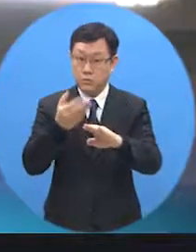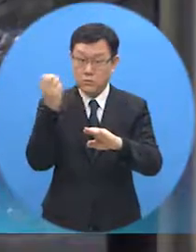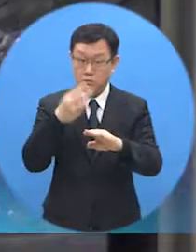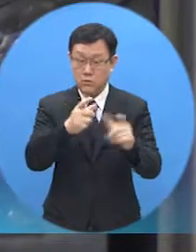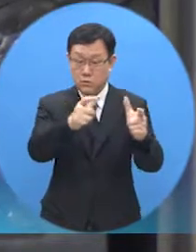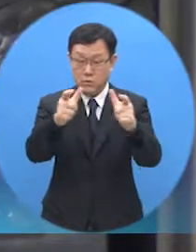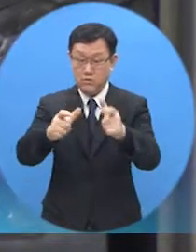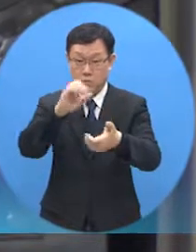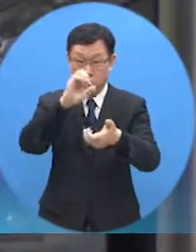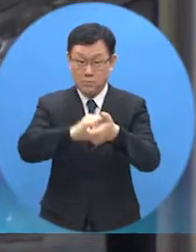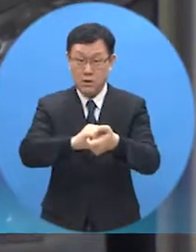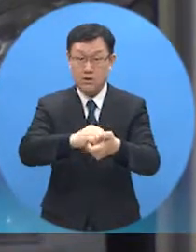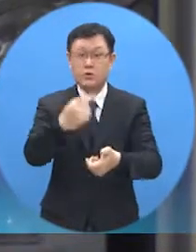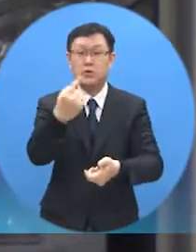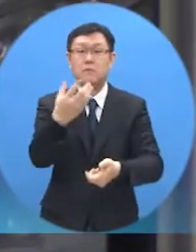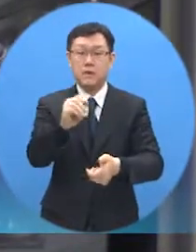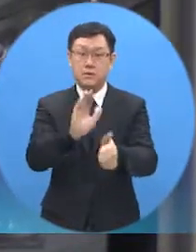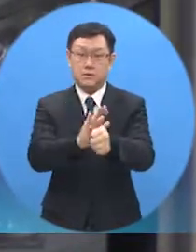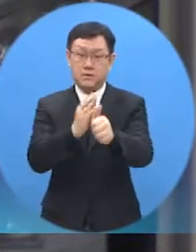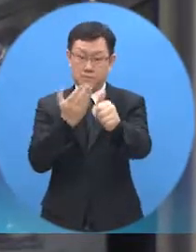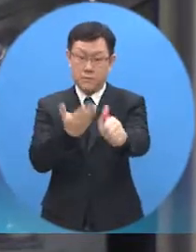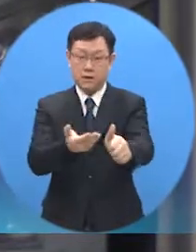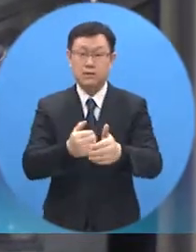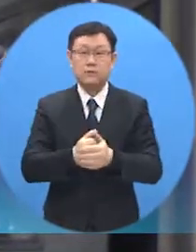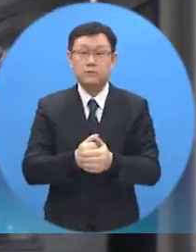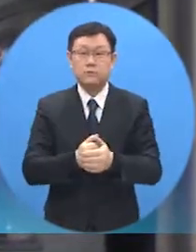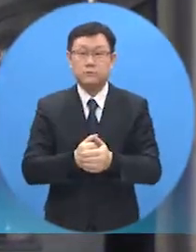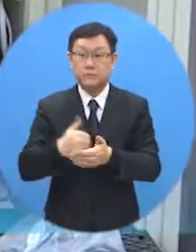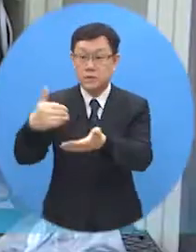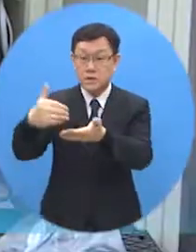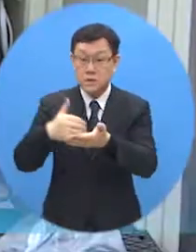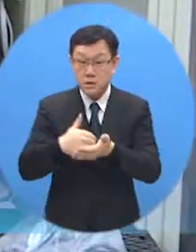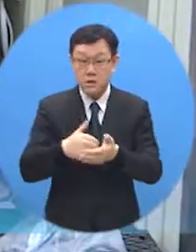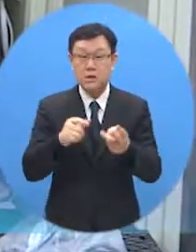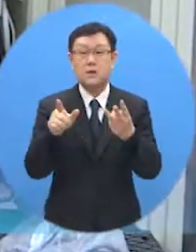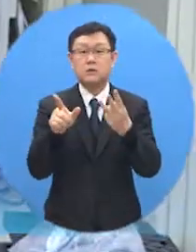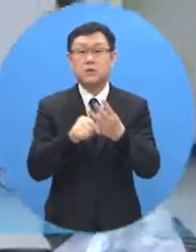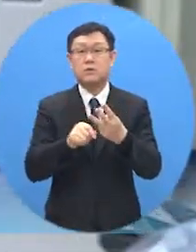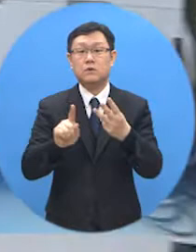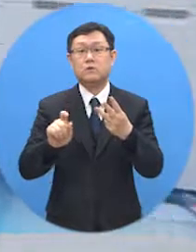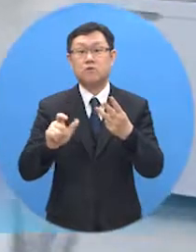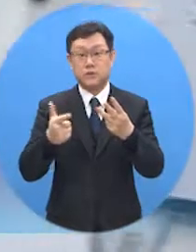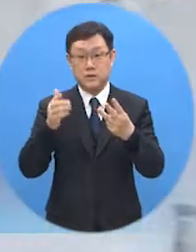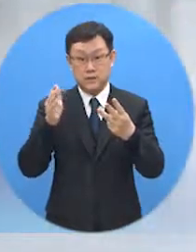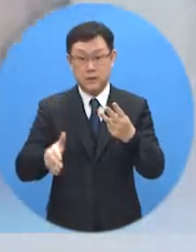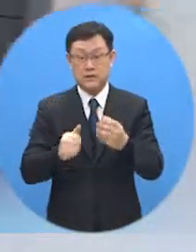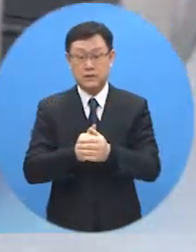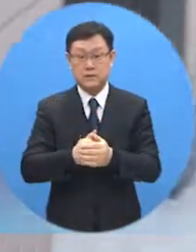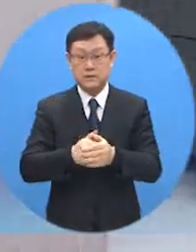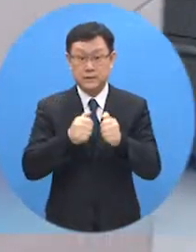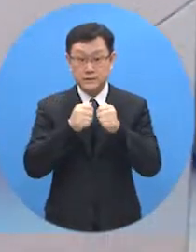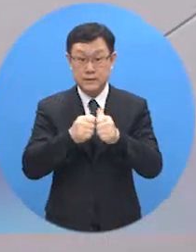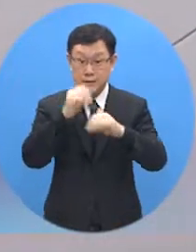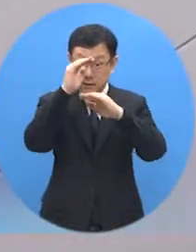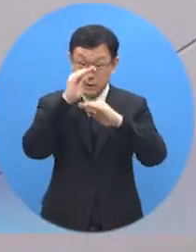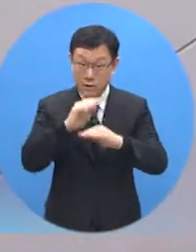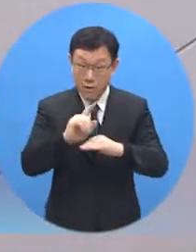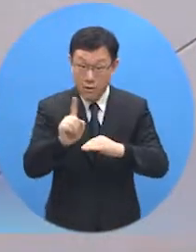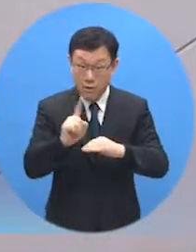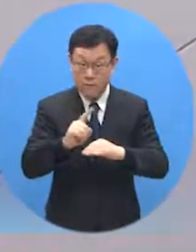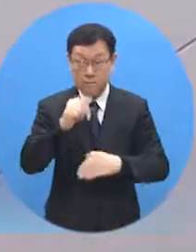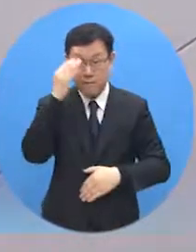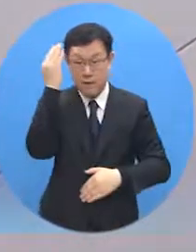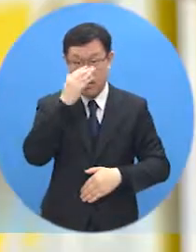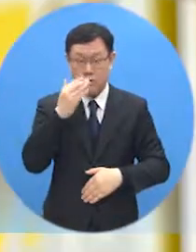12%이며 단지별 최대 지원 금액은 1천만 원입니다. 신청 기간은 3월 16일까지이고 기타 자세한 사항은